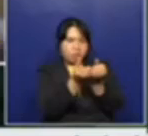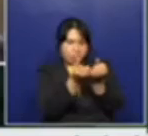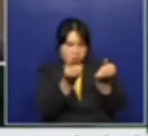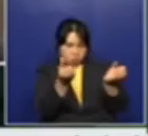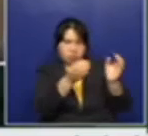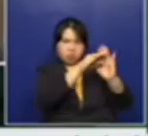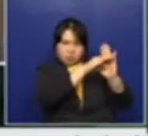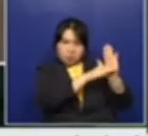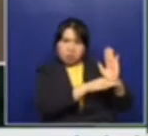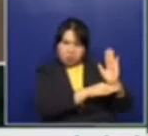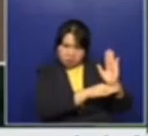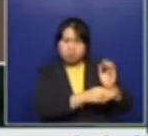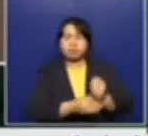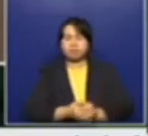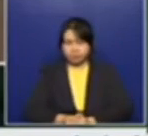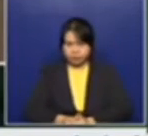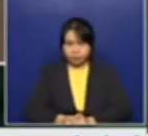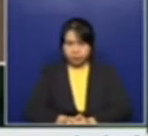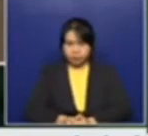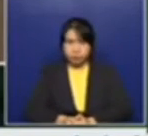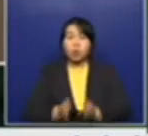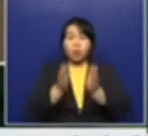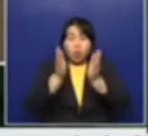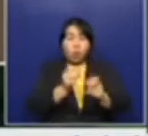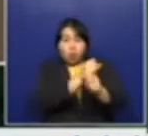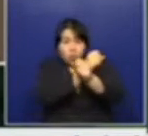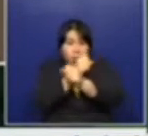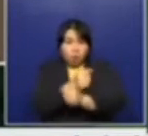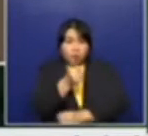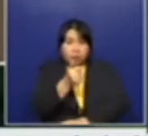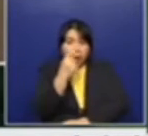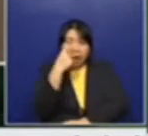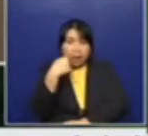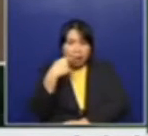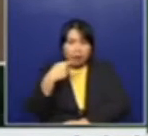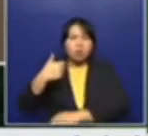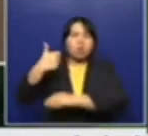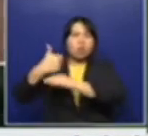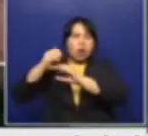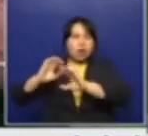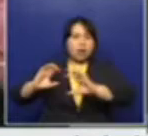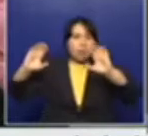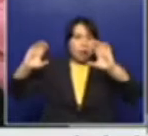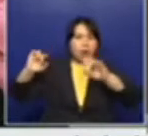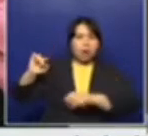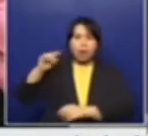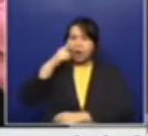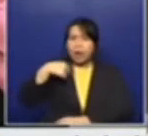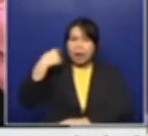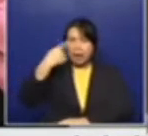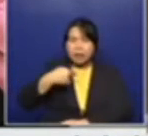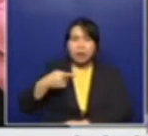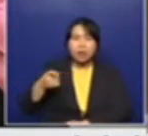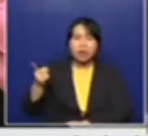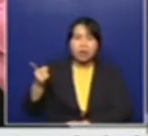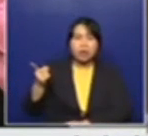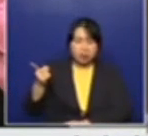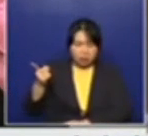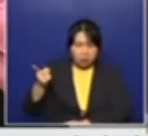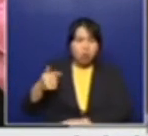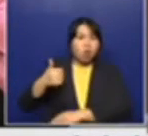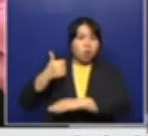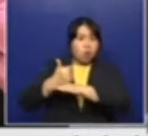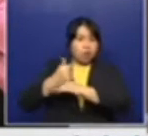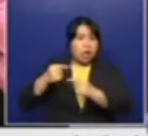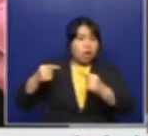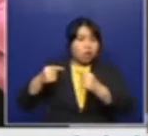การคนที่จะให้ความคุ้มครองได้ก็คือหัวหน้ารัฐบาลหัวหน้ารัฐบาลเป็นหัวหน้าฝ่ายข้า